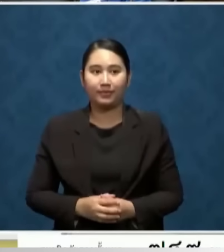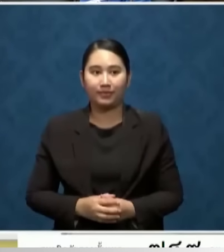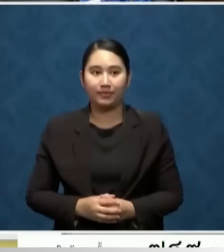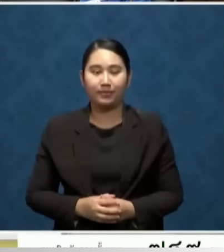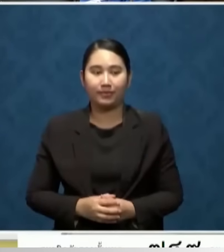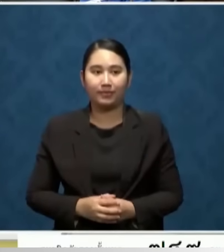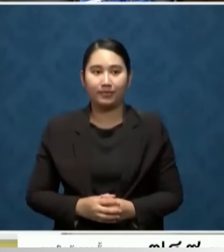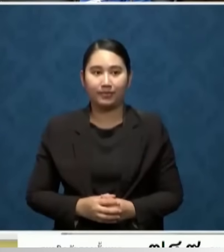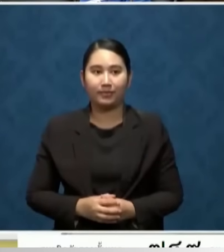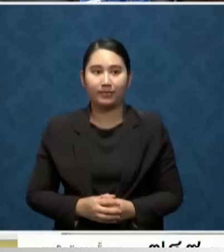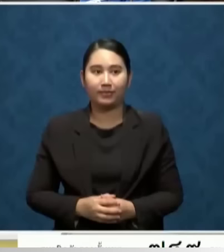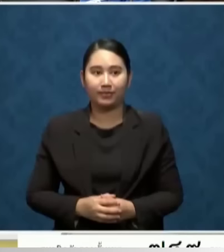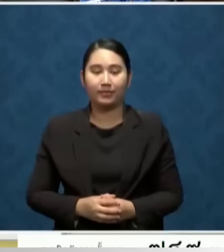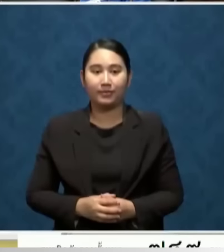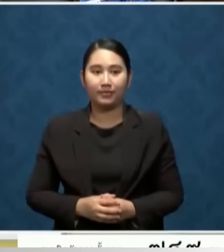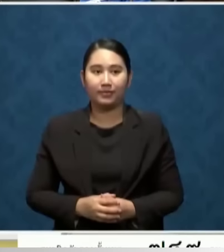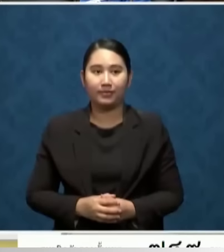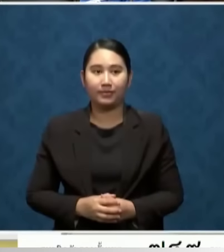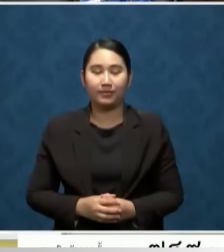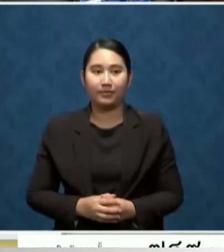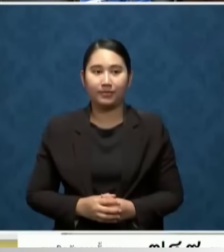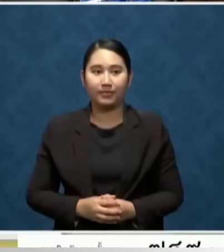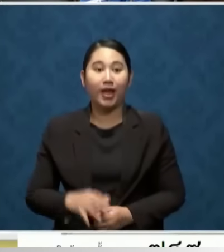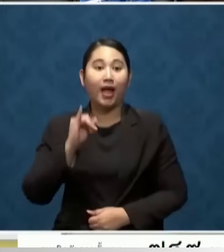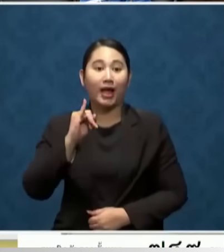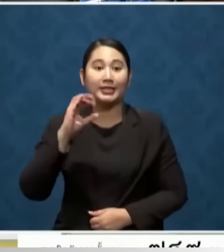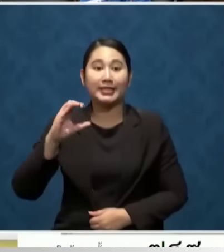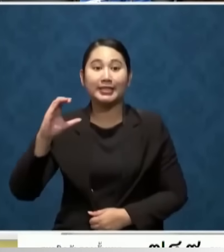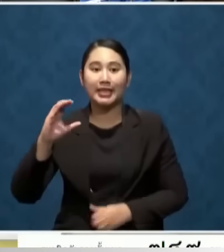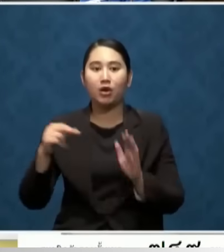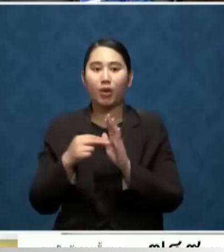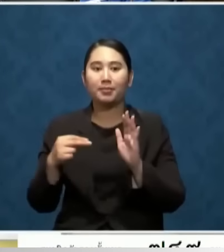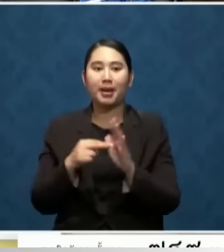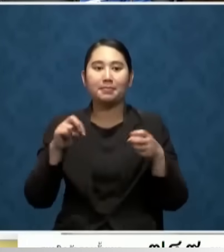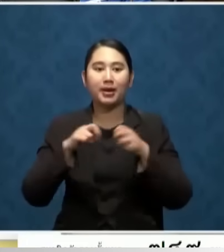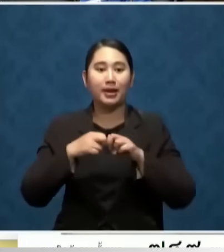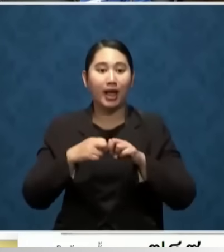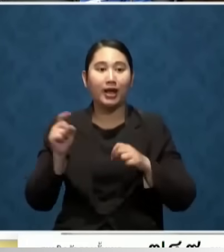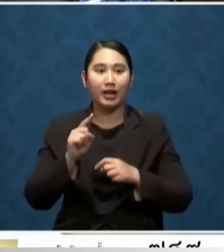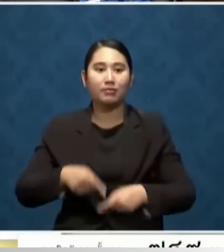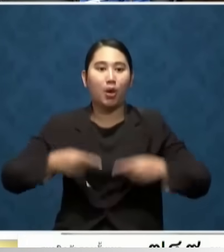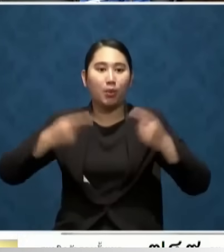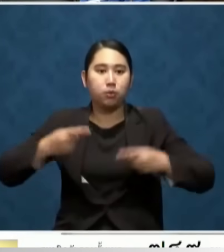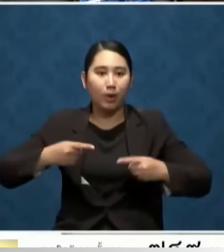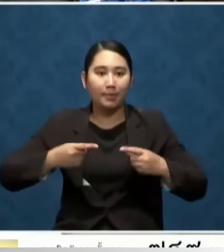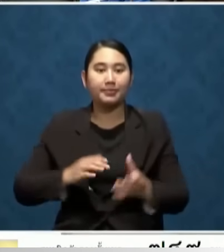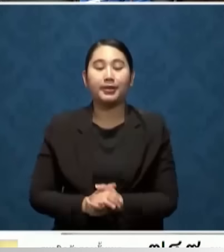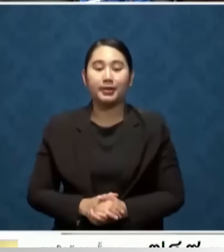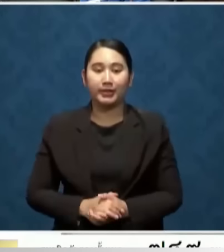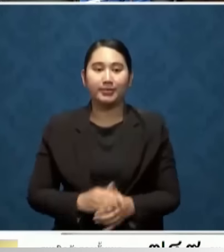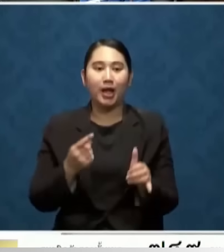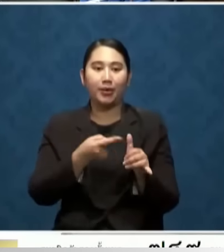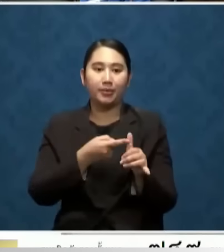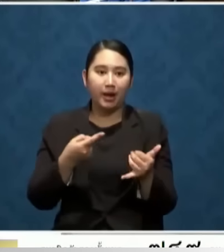war crimes crime against humanity ซึ่งหมายความว่าอาชญากรรมทางสงครามการฆ่าล้างเผ่าพันธุ์น